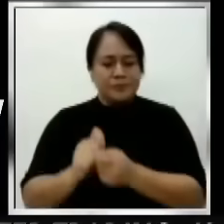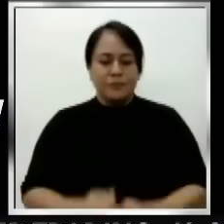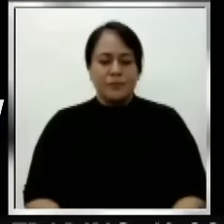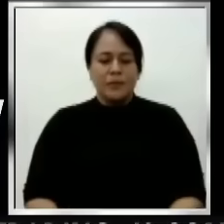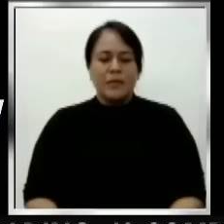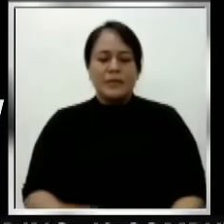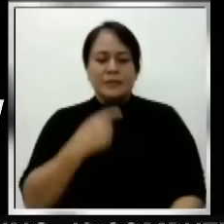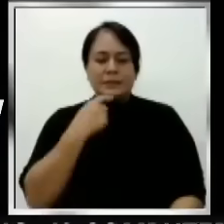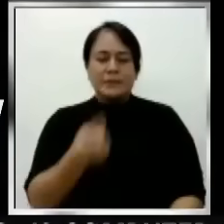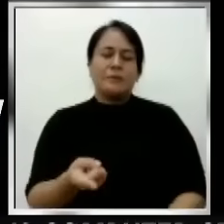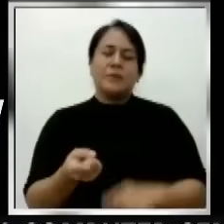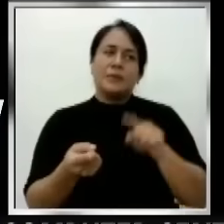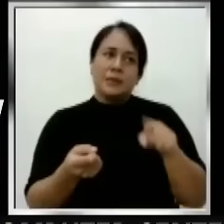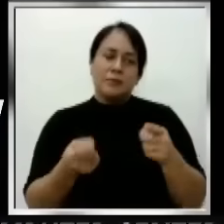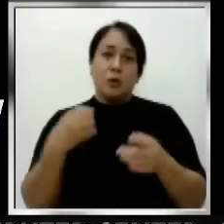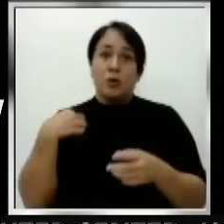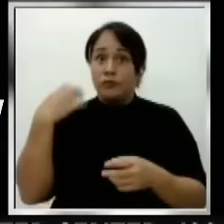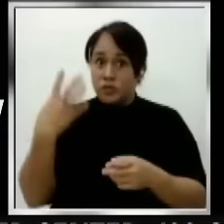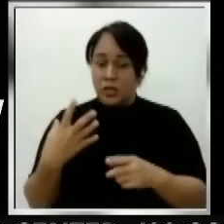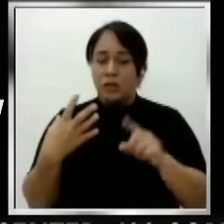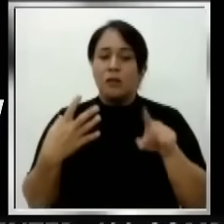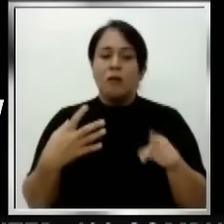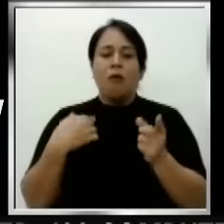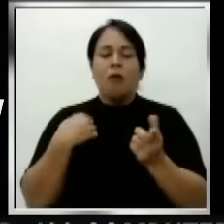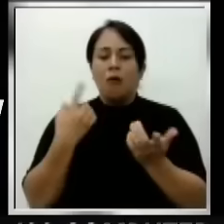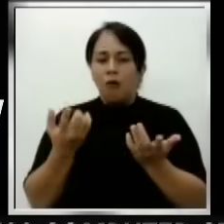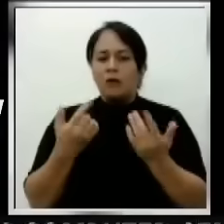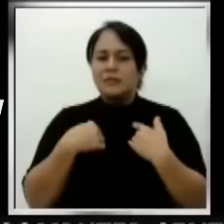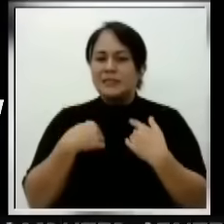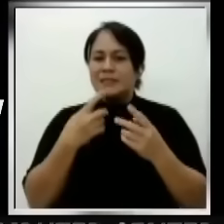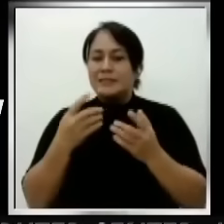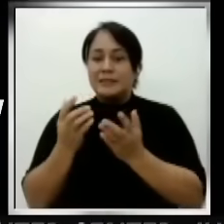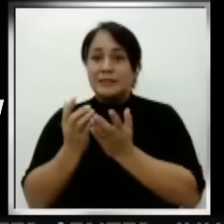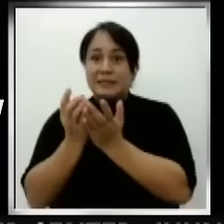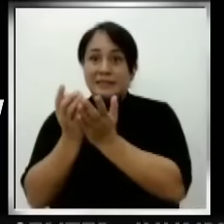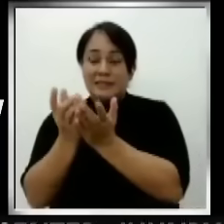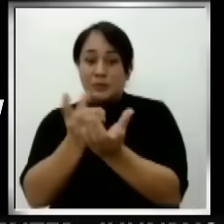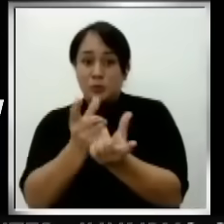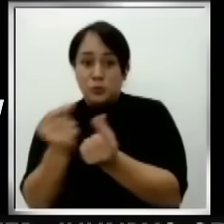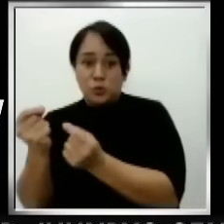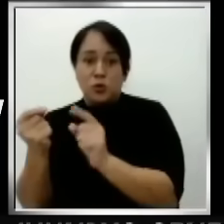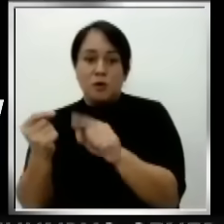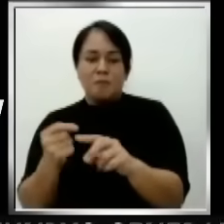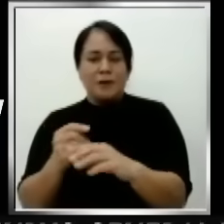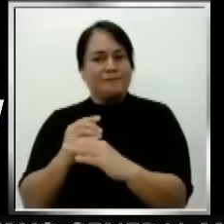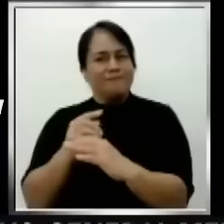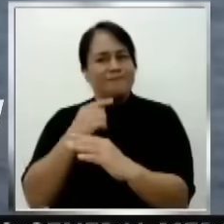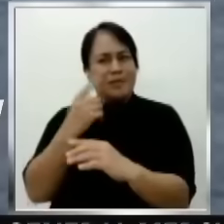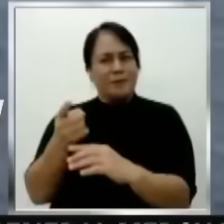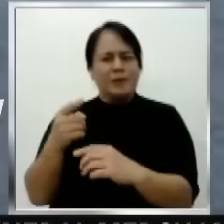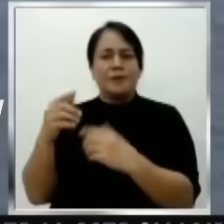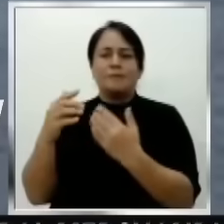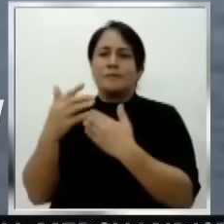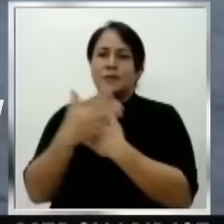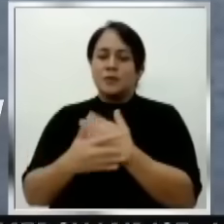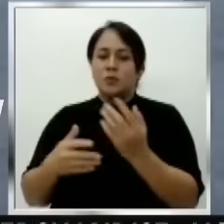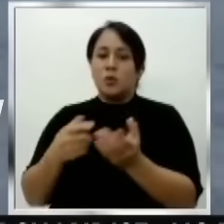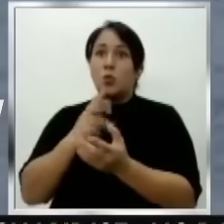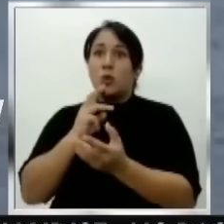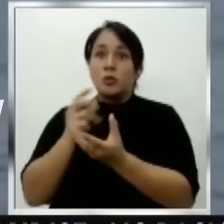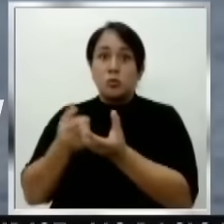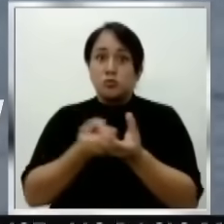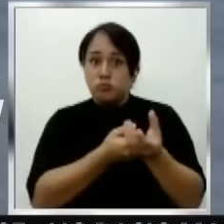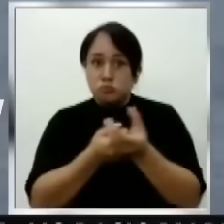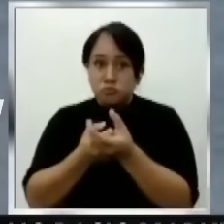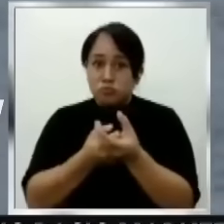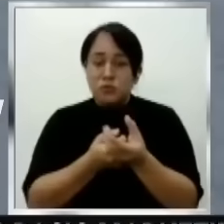opisyal, malaking tulong sa ikinilos kanina ng China sa Ayungin Shoal ang pagkondena ng ibang bansa sa water cannon incident noong August 5